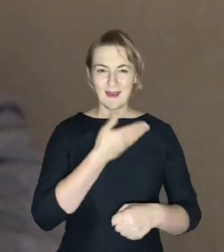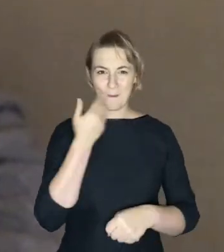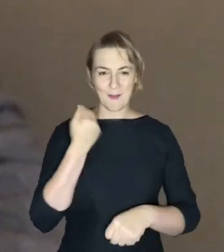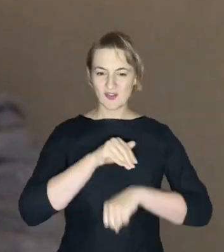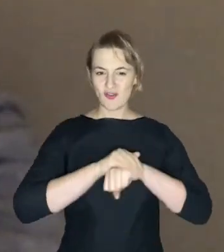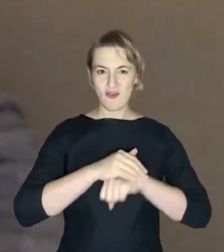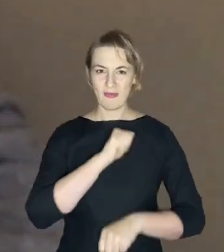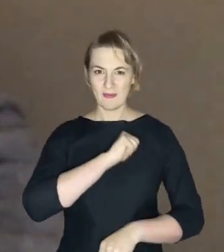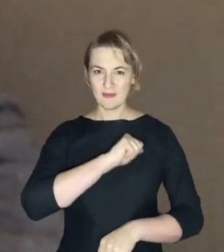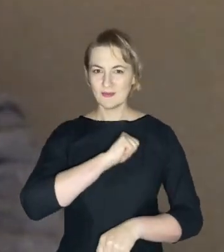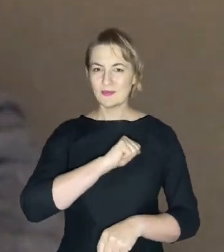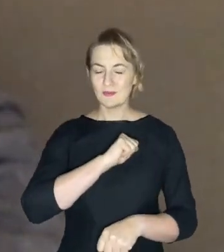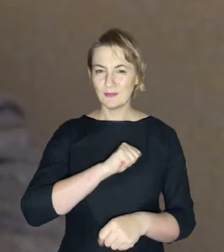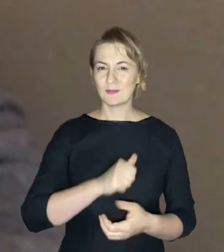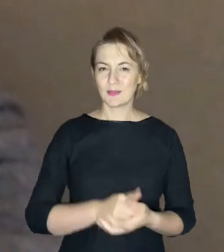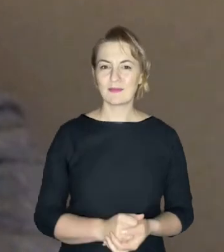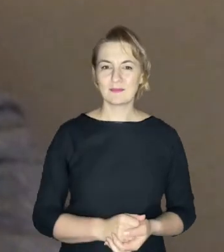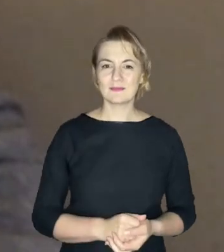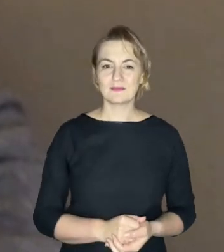I